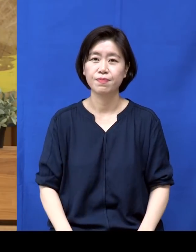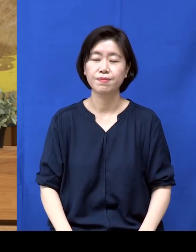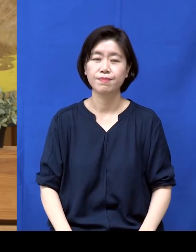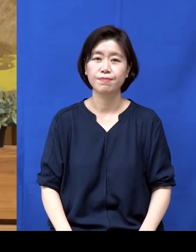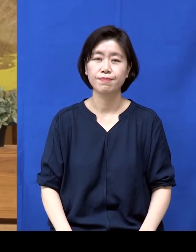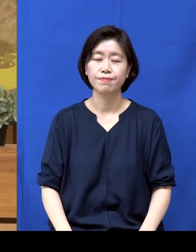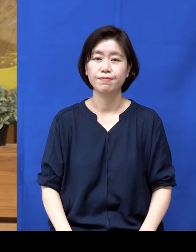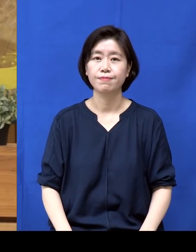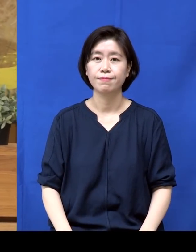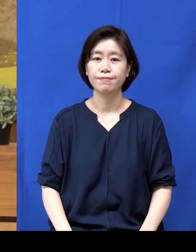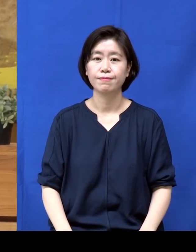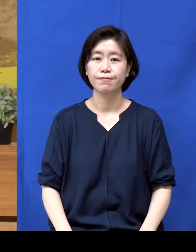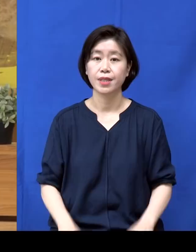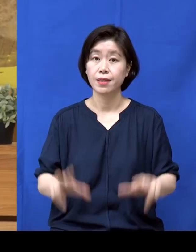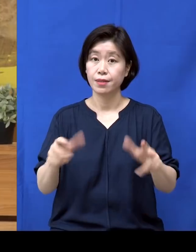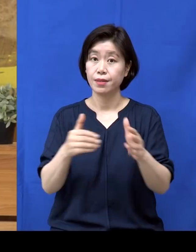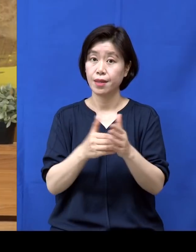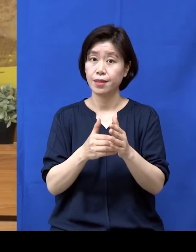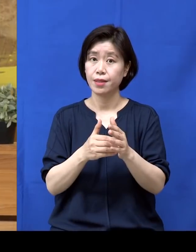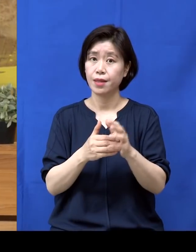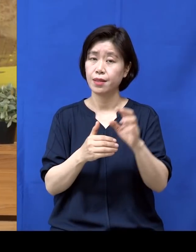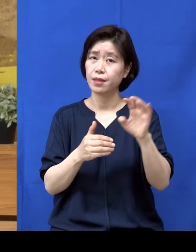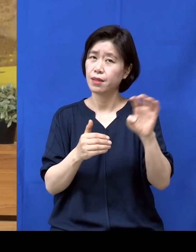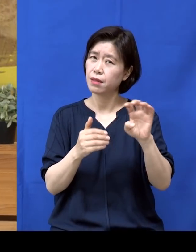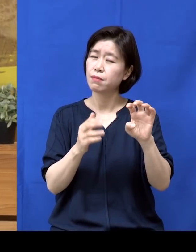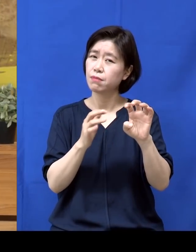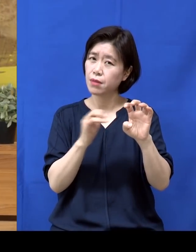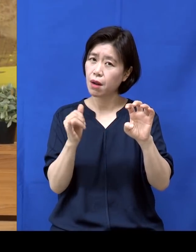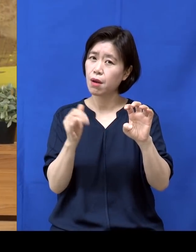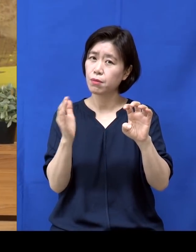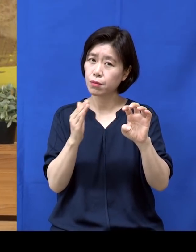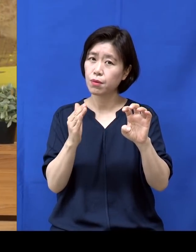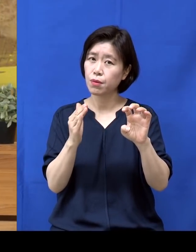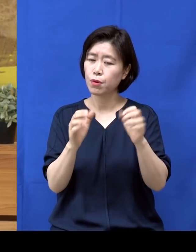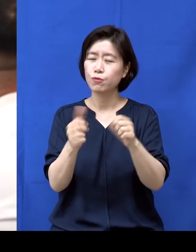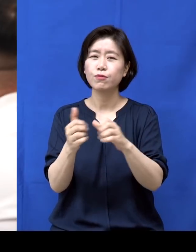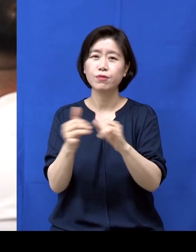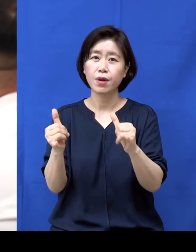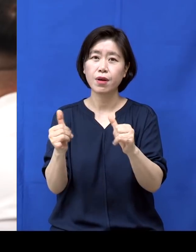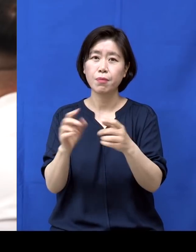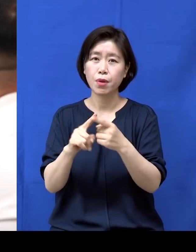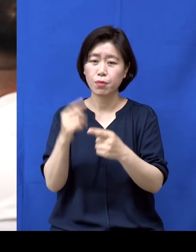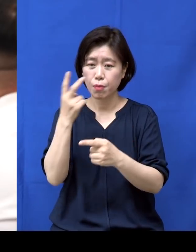40여 분의 고인을 하늘나라 보내주셨는데 좀 기억에 남는 분들도 있어요?